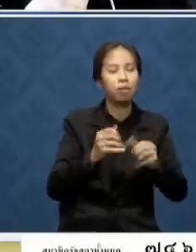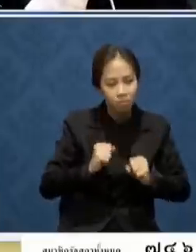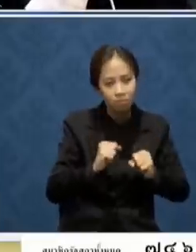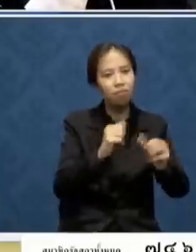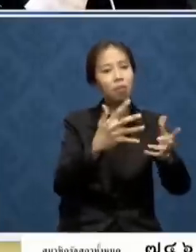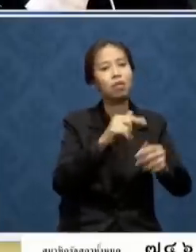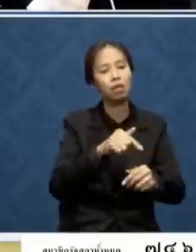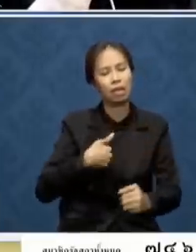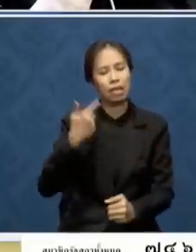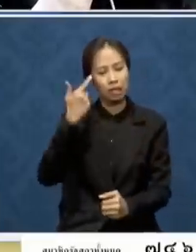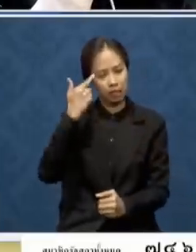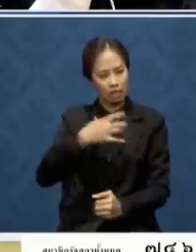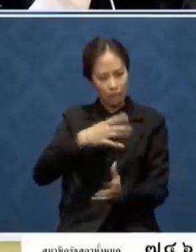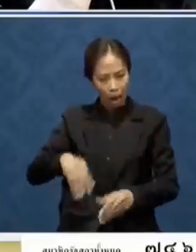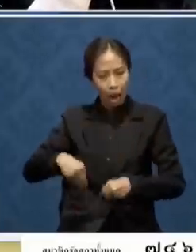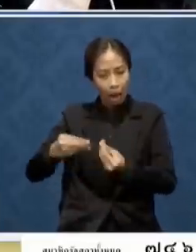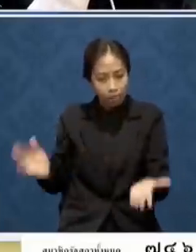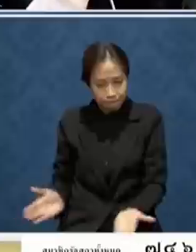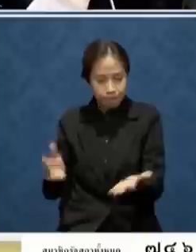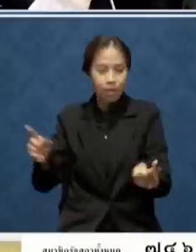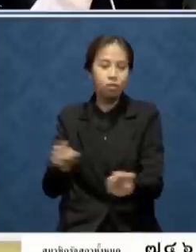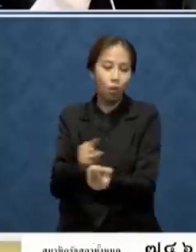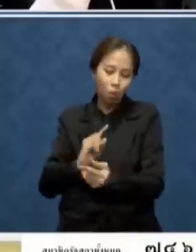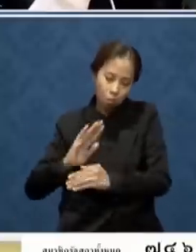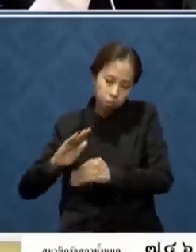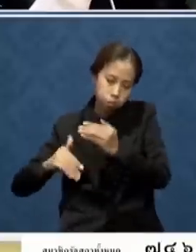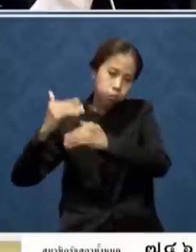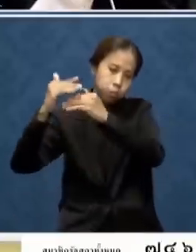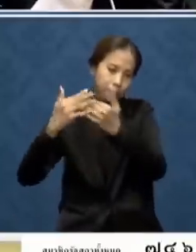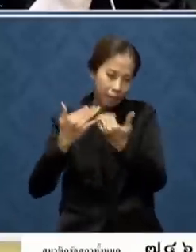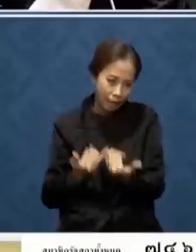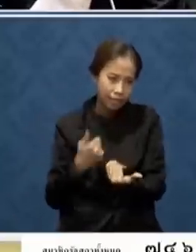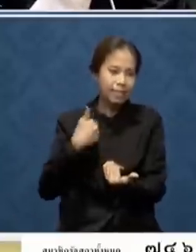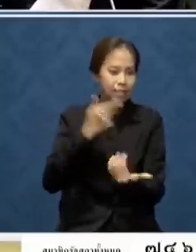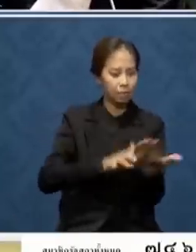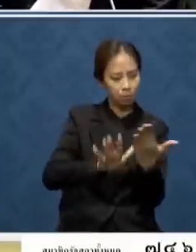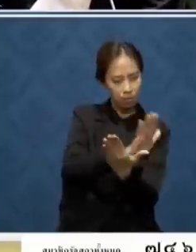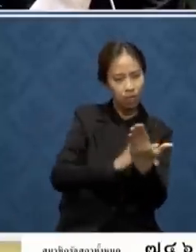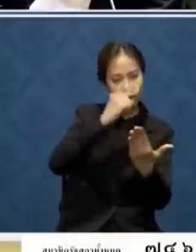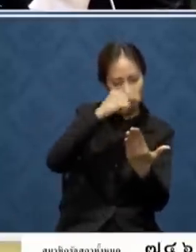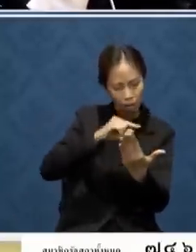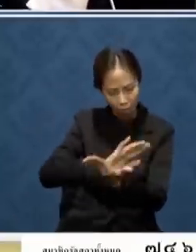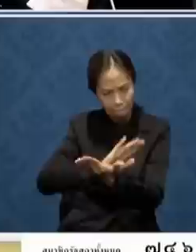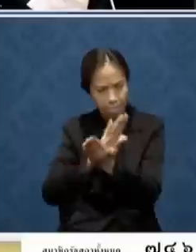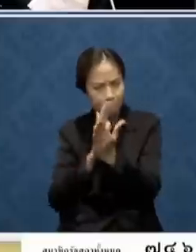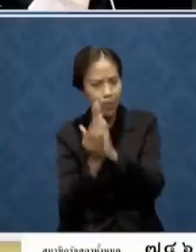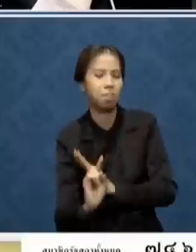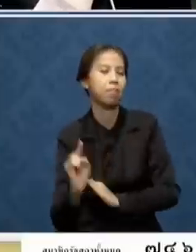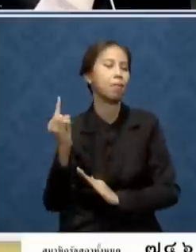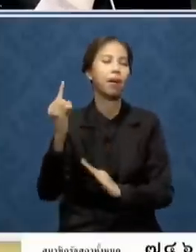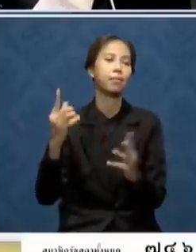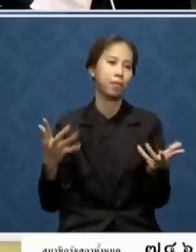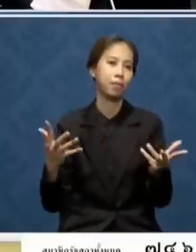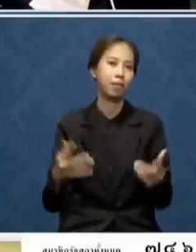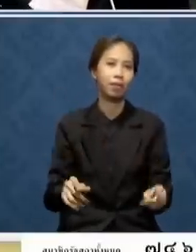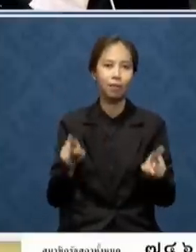ก้าวหน้าขาดความทะเยอทะยานที่จะสร้างความเปลี่ยนแปลงระดับโครงสร้างใดๆให้เกิดขึ้นกับประเทศนี้เสมือนหนึ่งว่า